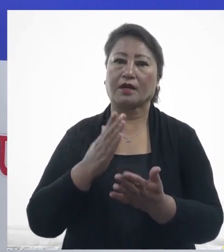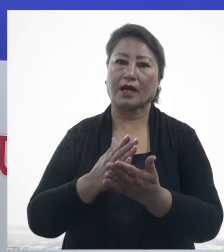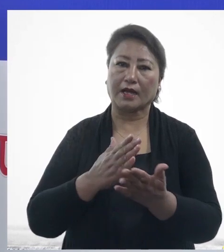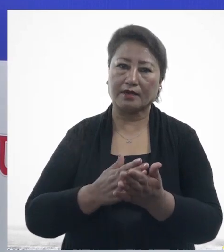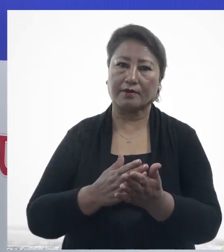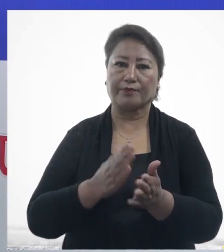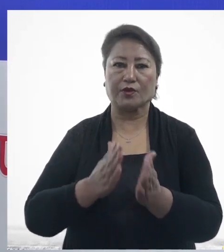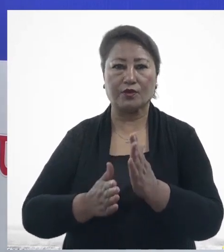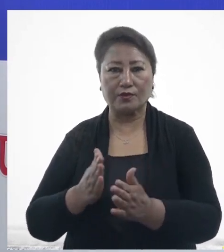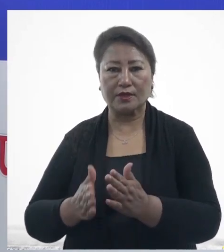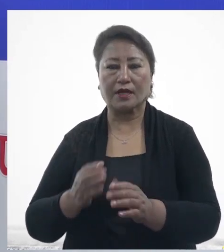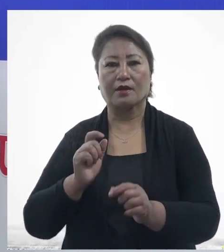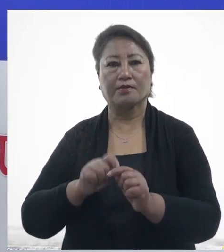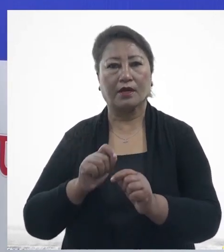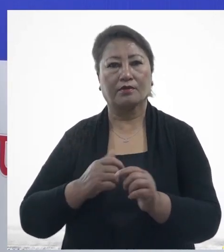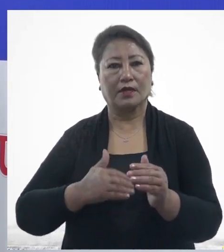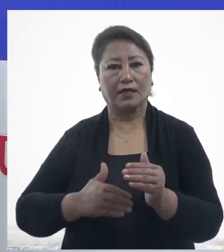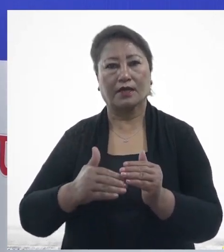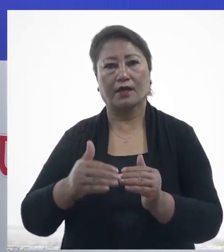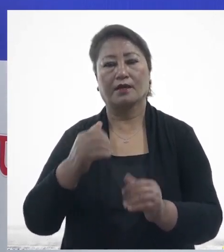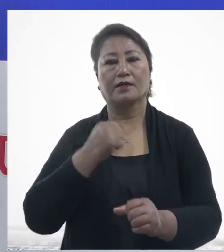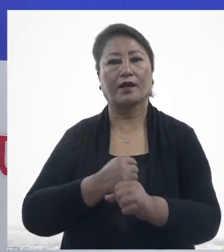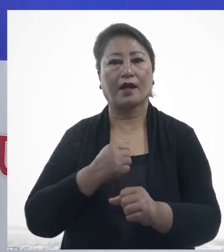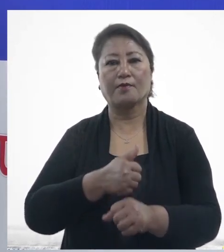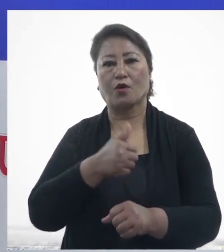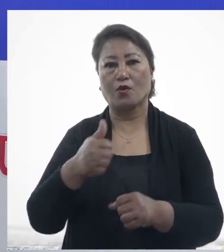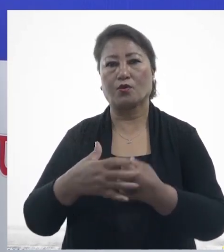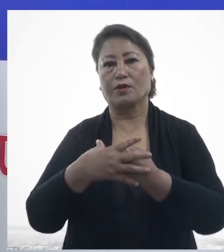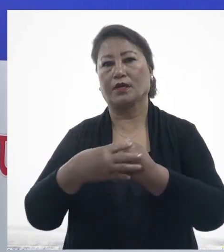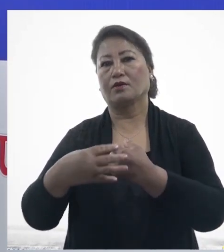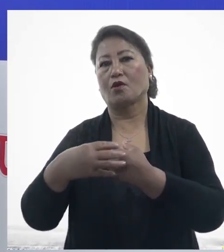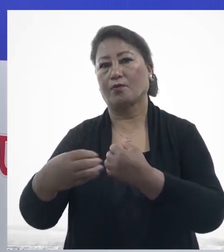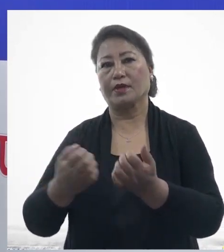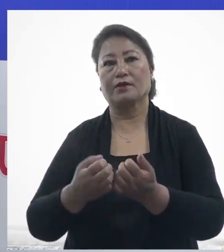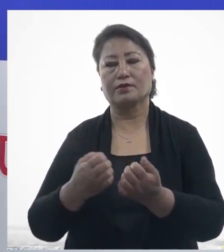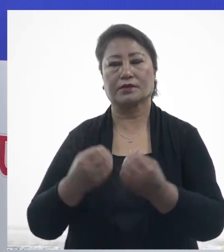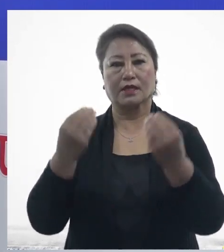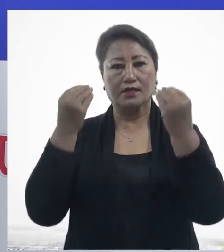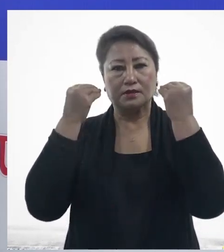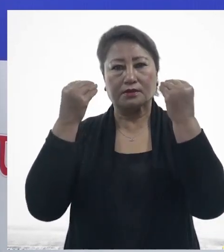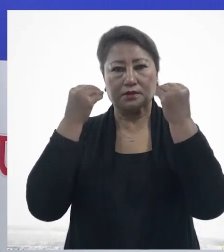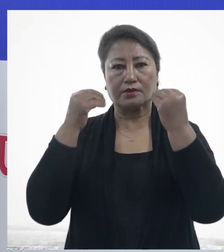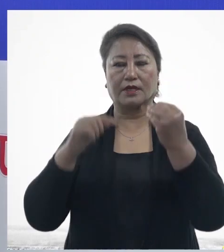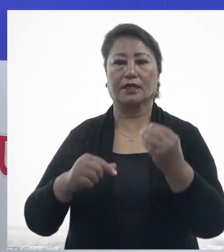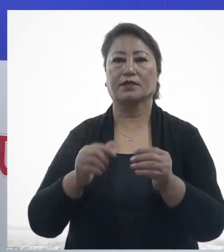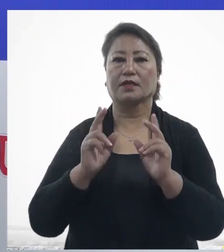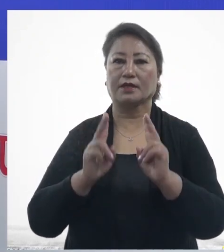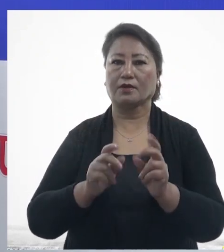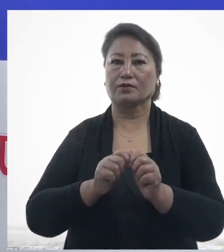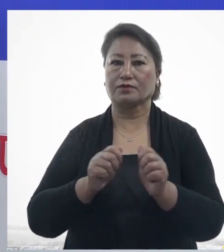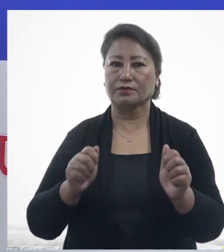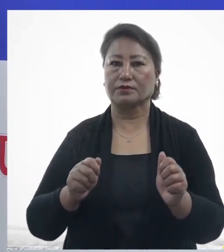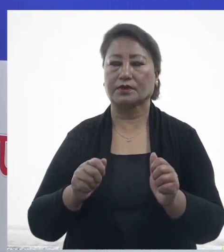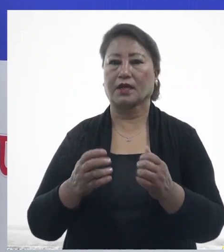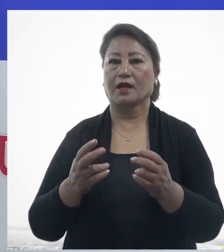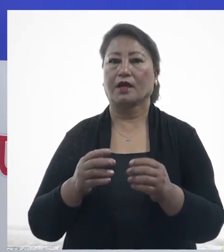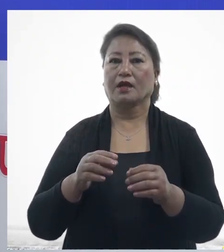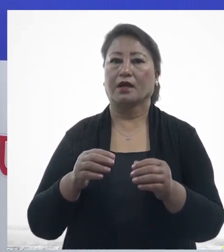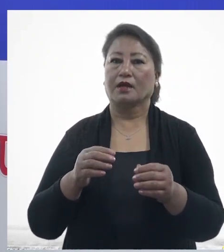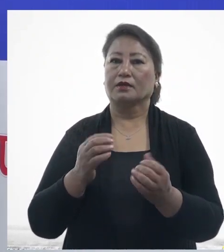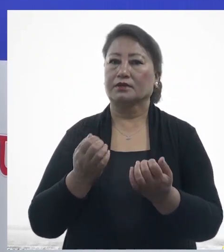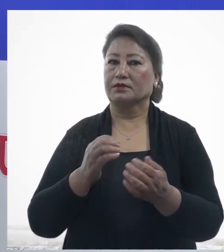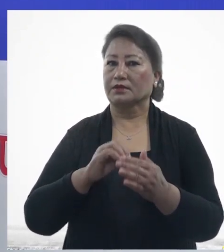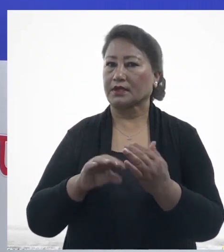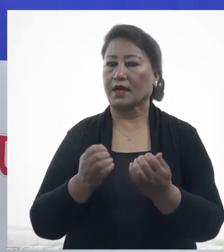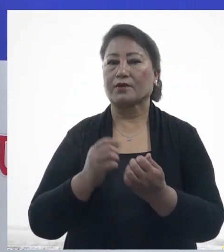गर्न सक्छौँ त्यो गर्दै लैजाने र हामीले गरेको काम चाहिँ अरूले रुप्लिकेट गरिदियोस् अरूले सिको गरेर यसलाई पनि इम्प्लिमेन्ट गरिदियोस् भन्ने हाम्रो चाहना हो। अहिले तत्कालको लागि हाम्रो